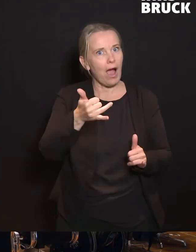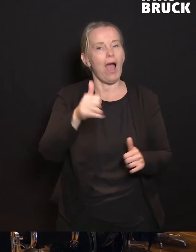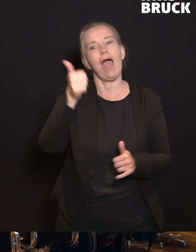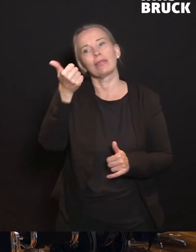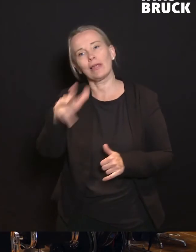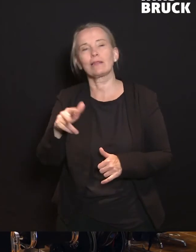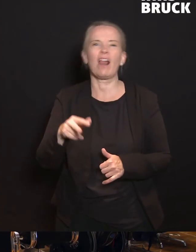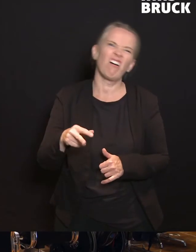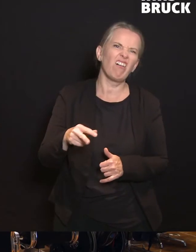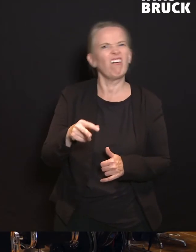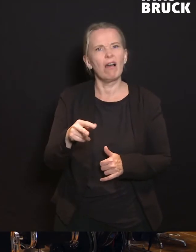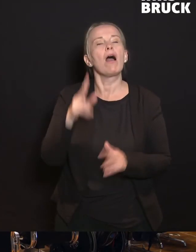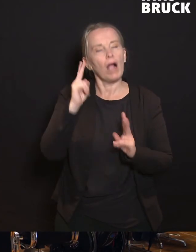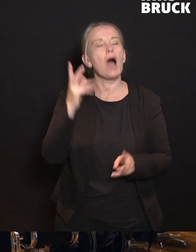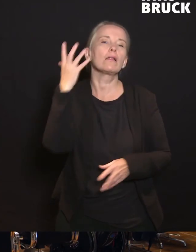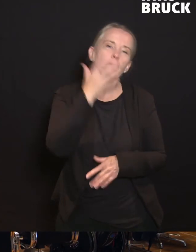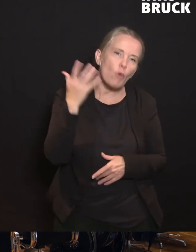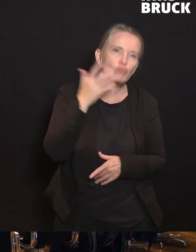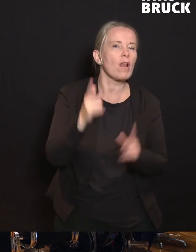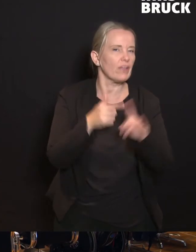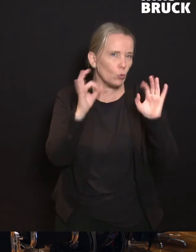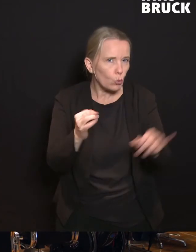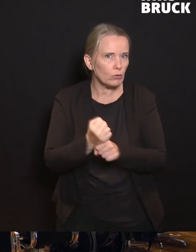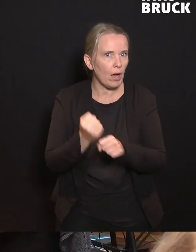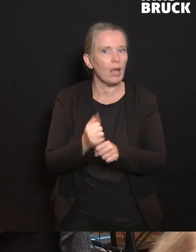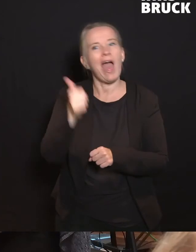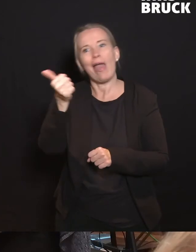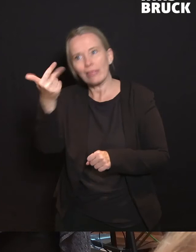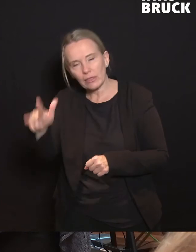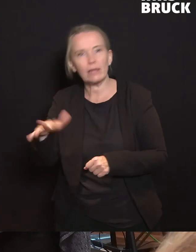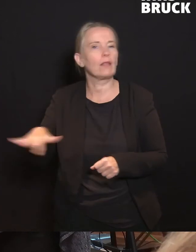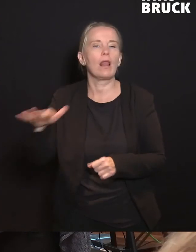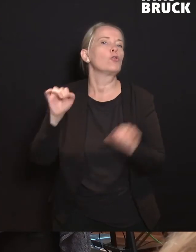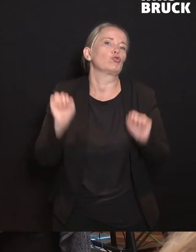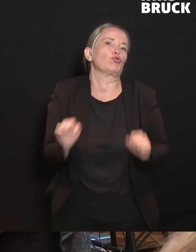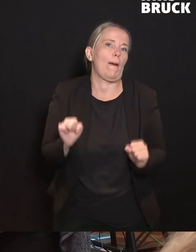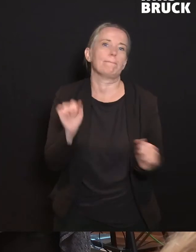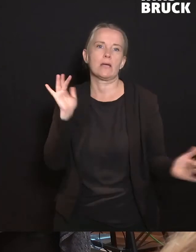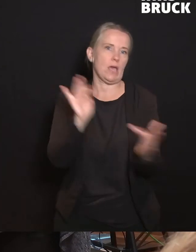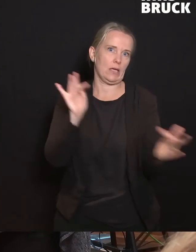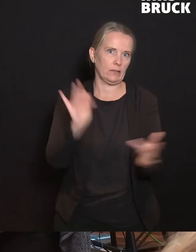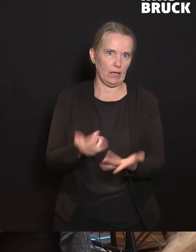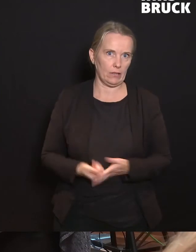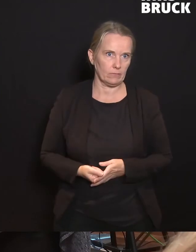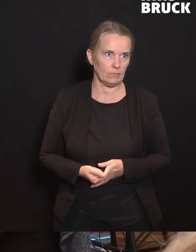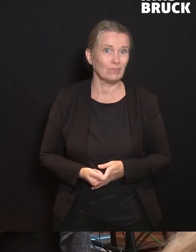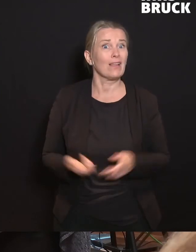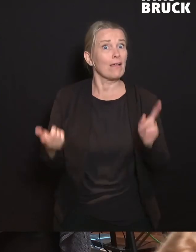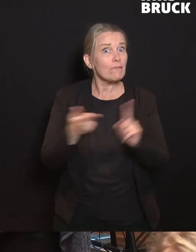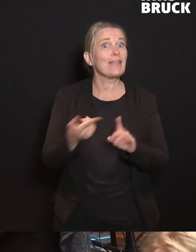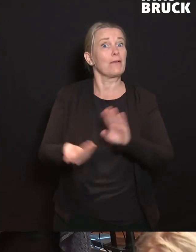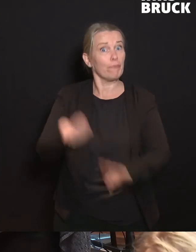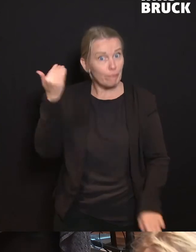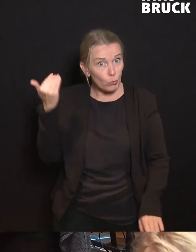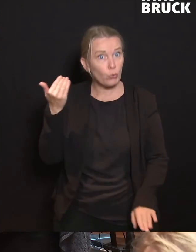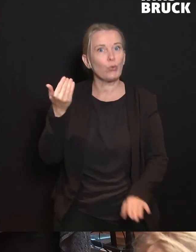sagen, das kann ich mir vorstellen, wenn man das gescheit macht. Und es ist ein Drittel, die sagen, konsequent dagegen. Ich glaube, wenn man dort frühzeitiger